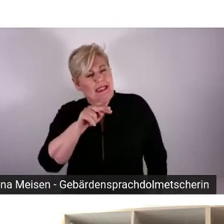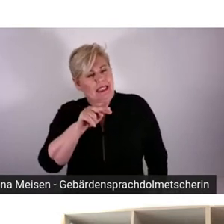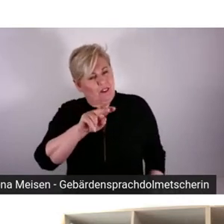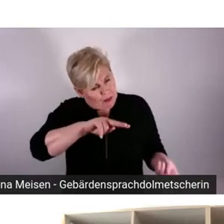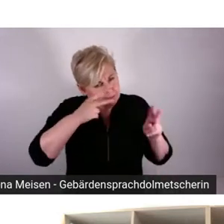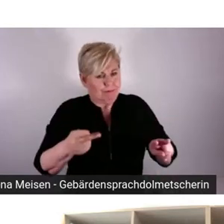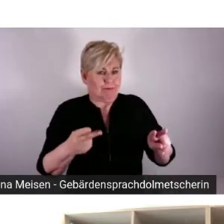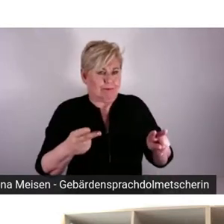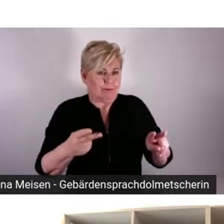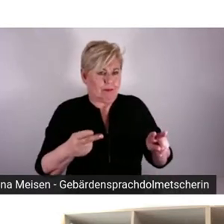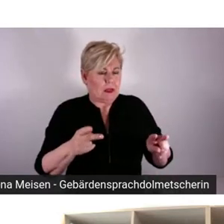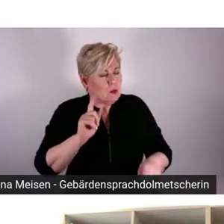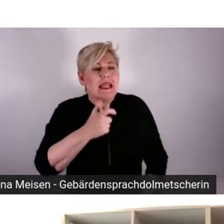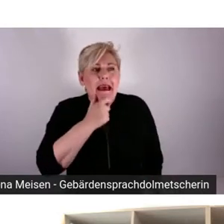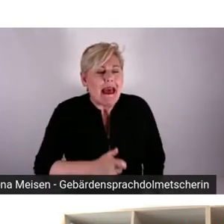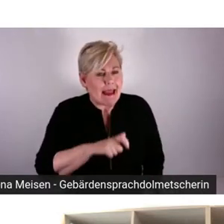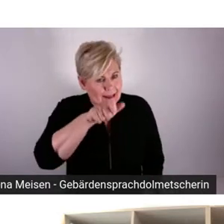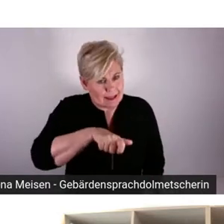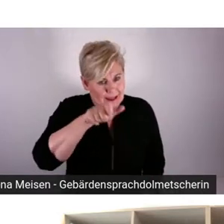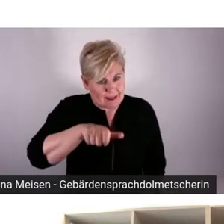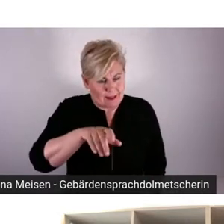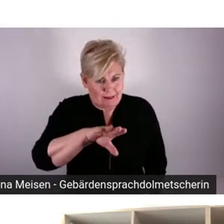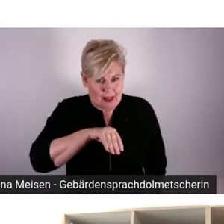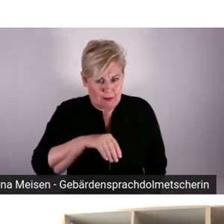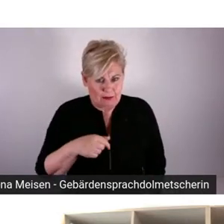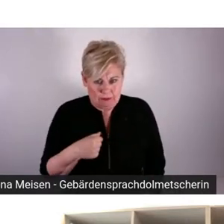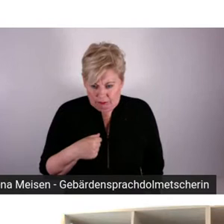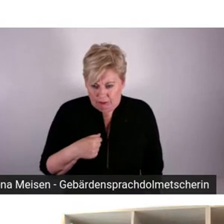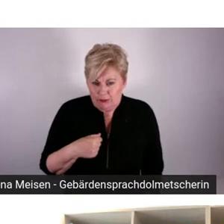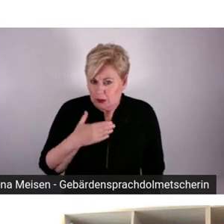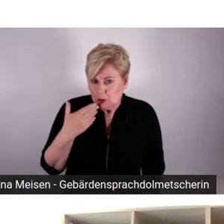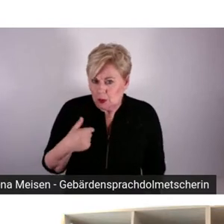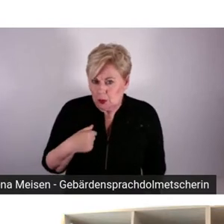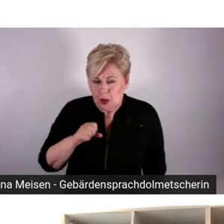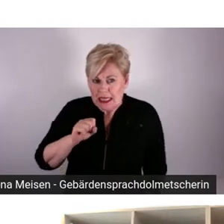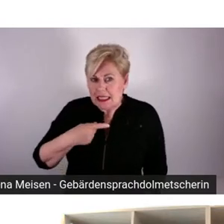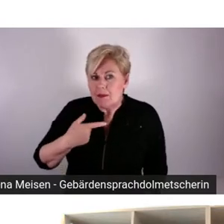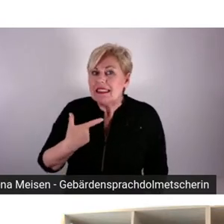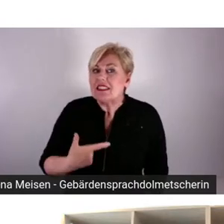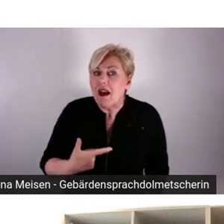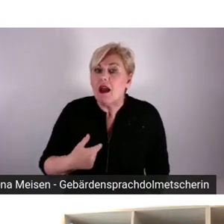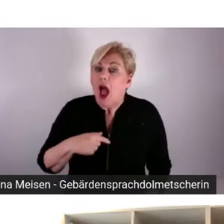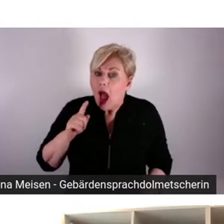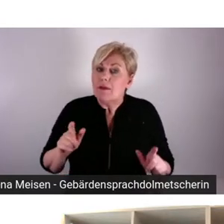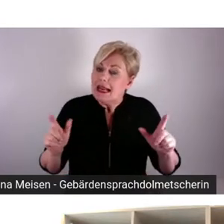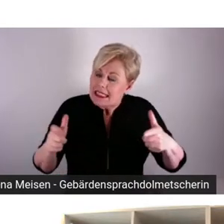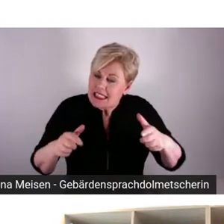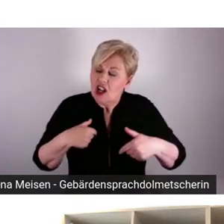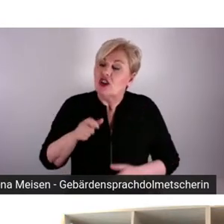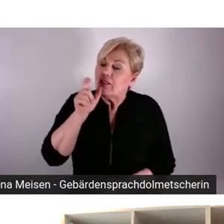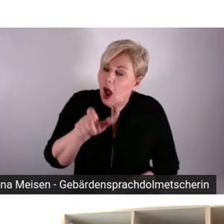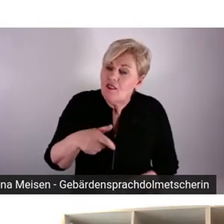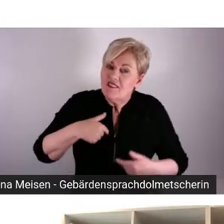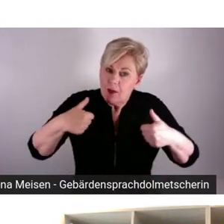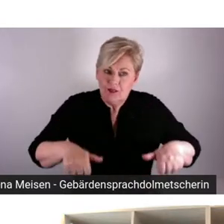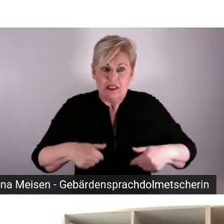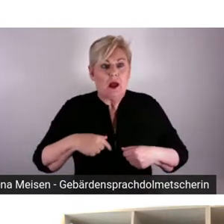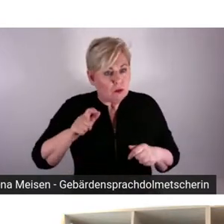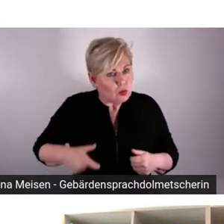als jemand, der nicht Leistungen SGB II empfängt, bin aber trotzdem der Gesellschaft gegenüber verpflichtet. Ich muss Abgaben,